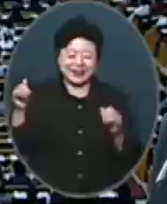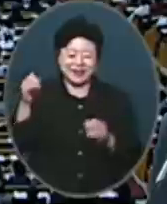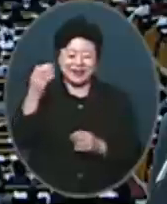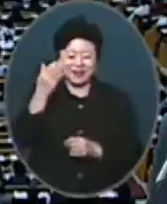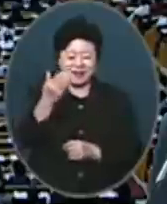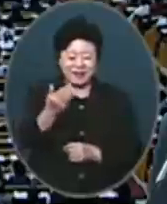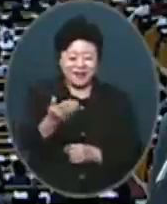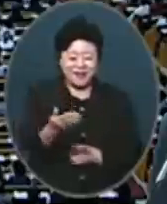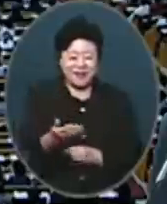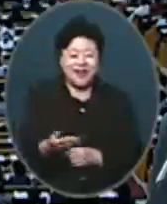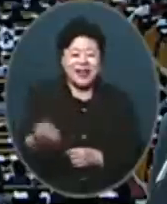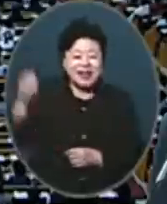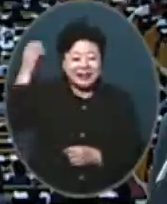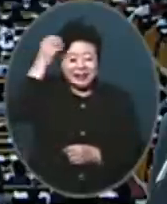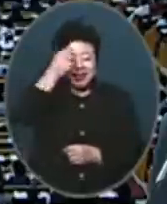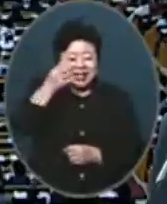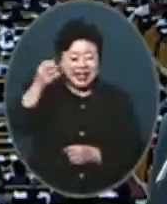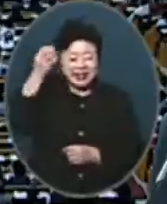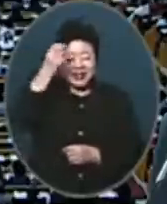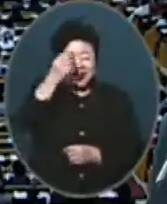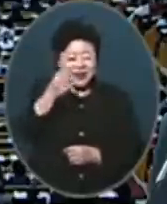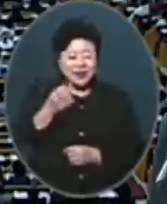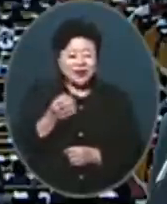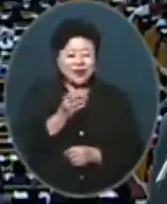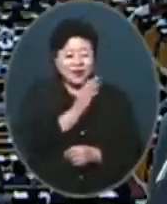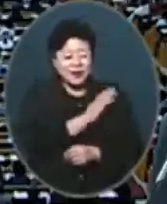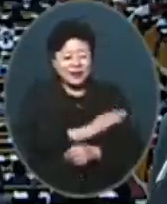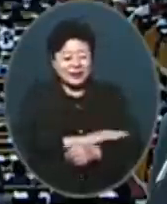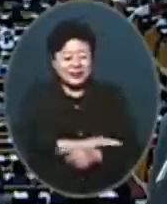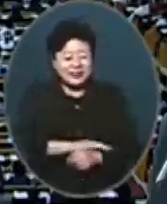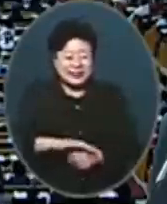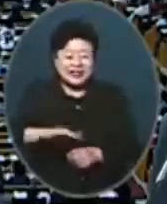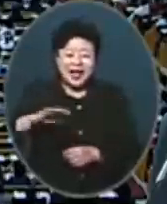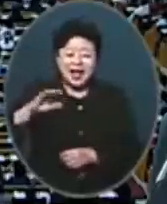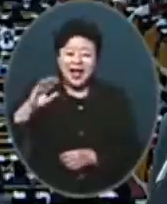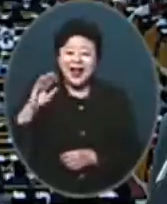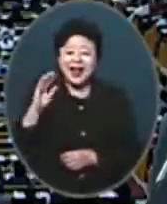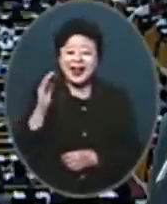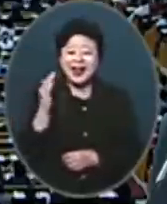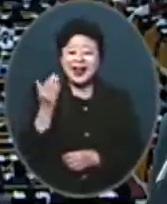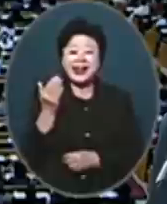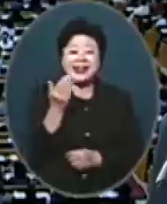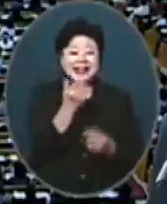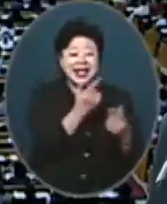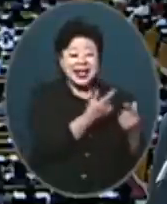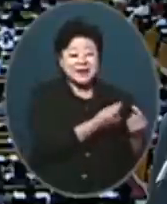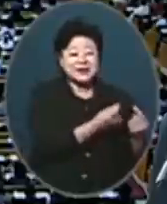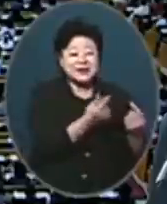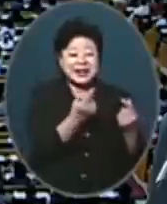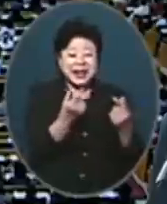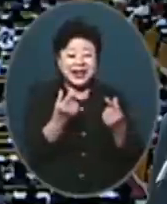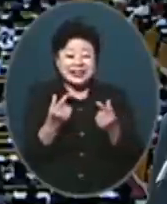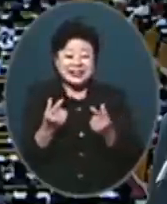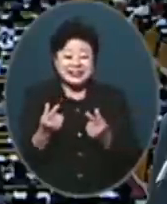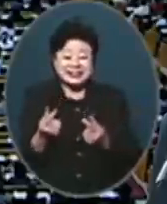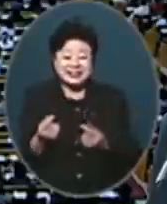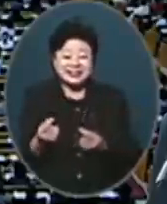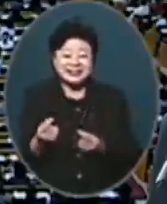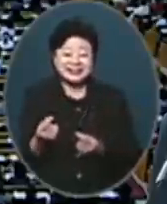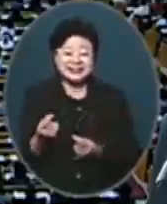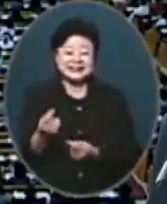자여, 내 눈이 잘 된